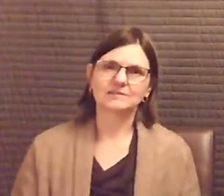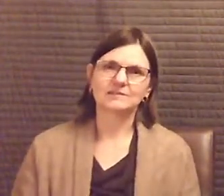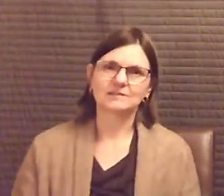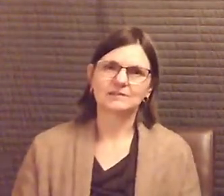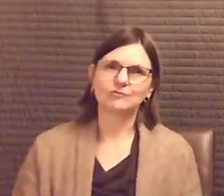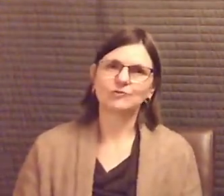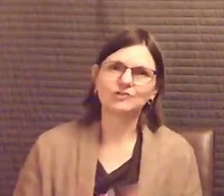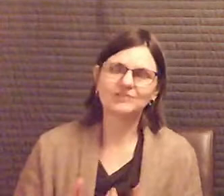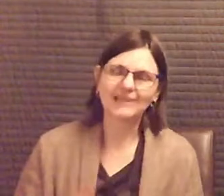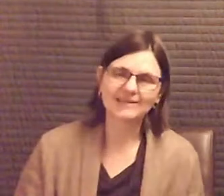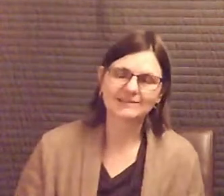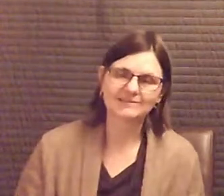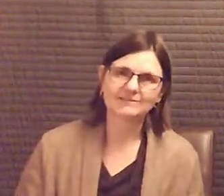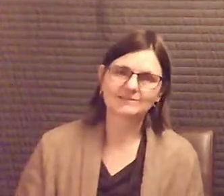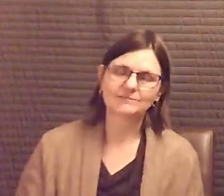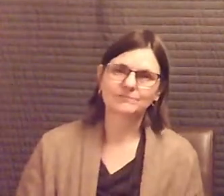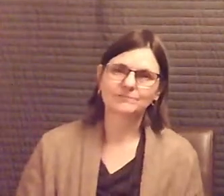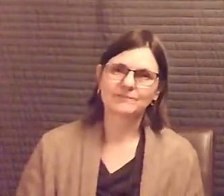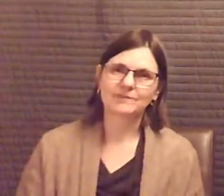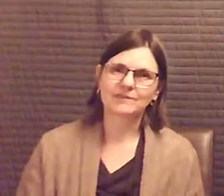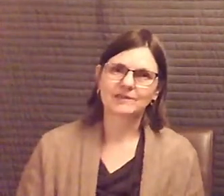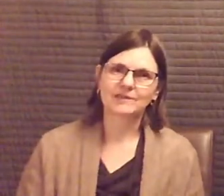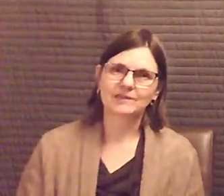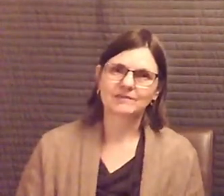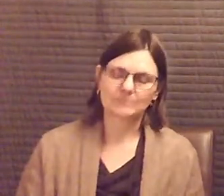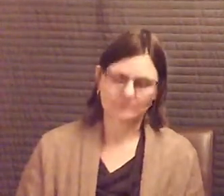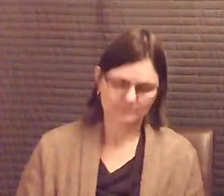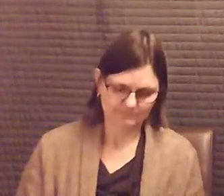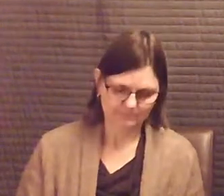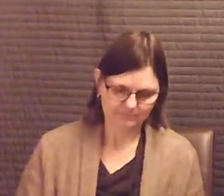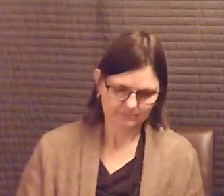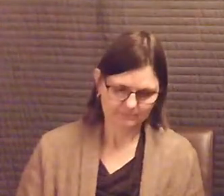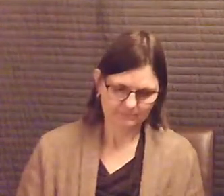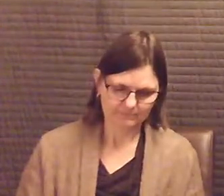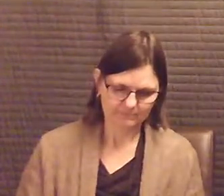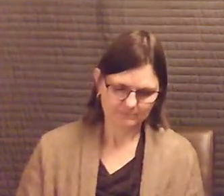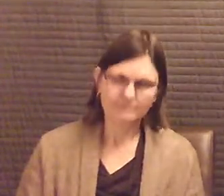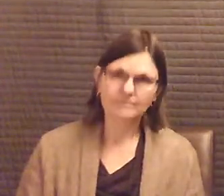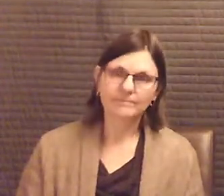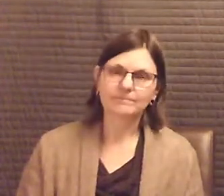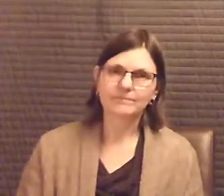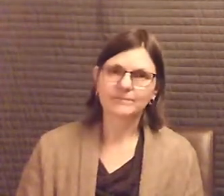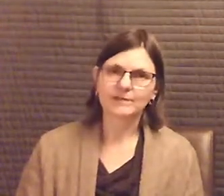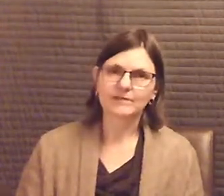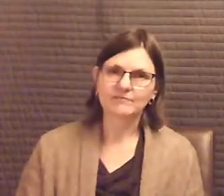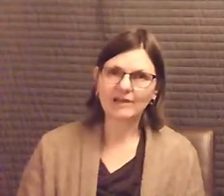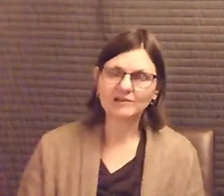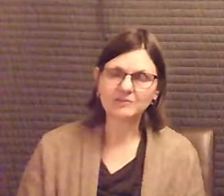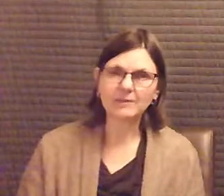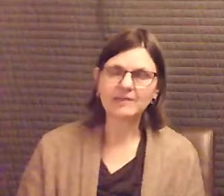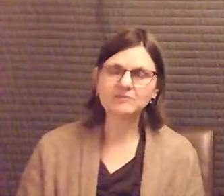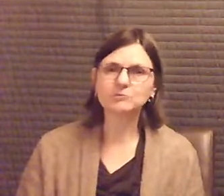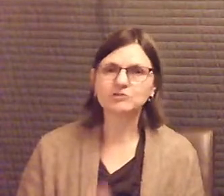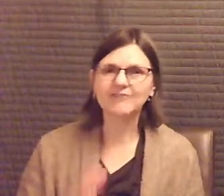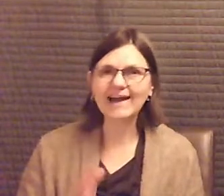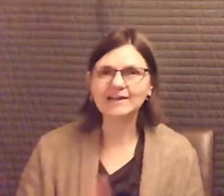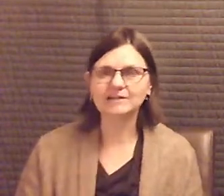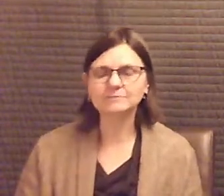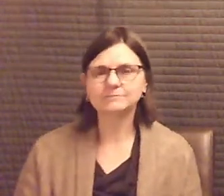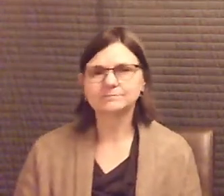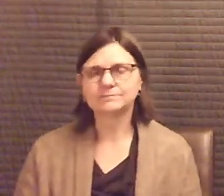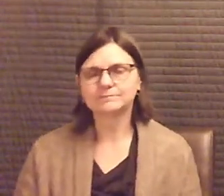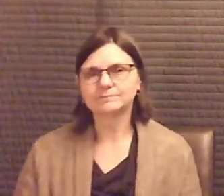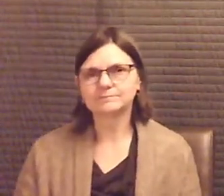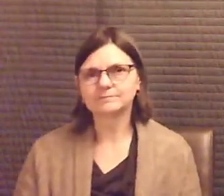de blessure zegen want wie dat doet god wie is het church wij als gemeente moeten waken